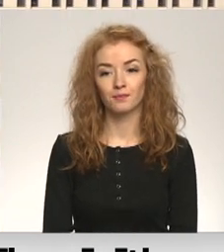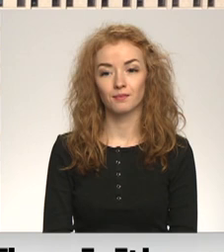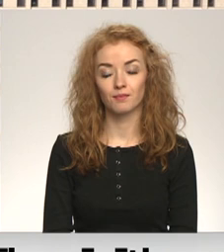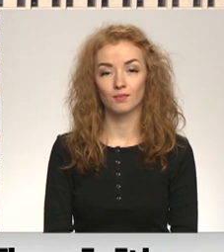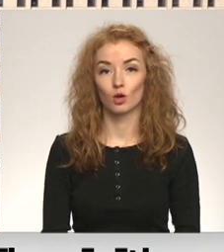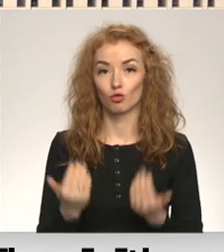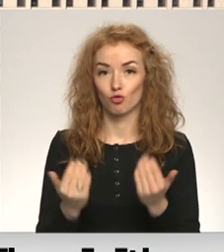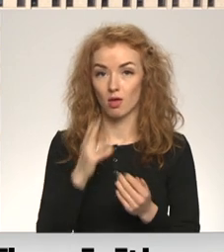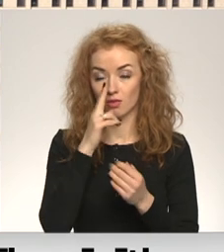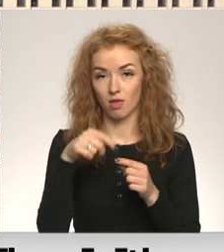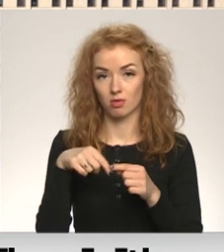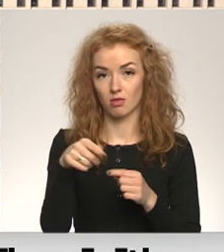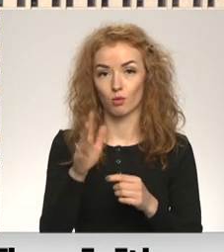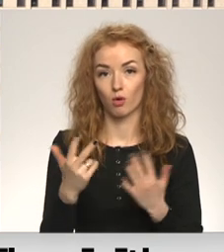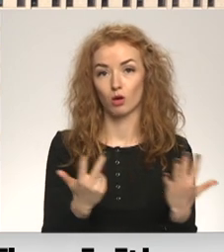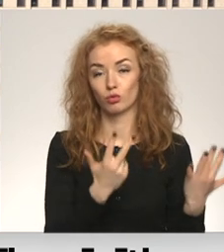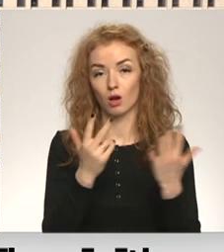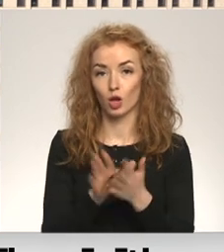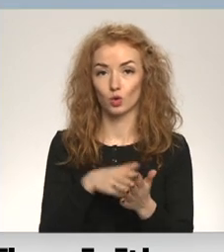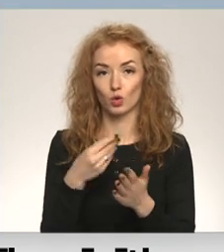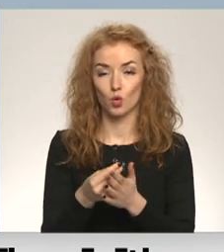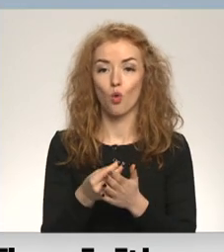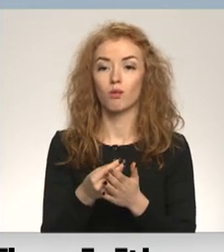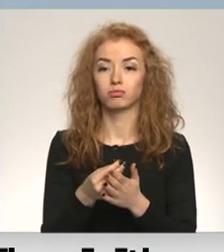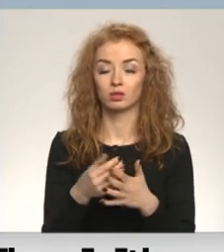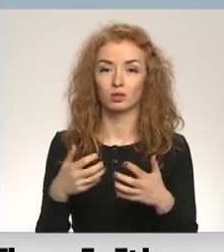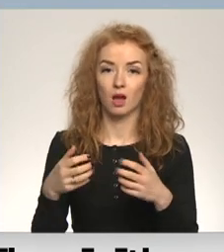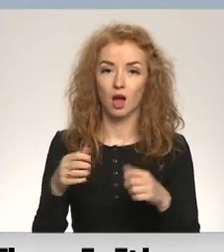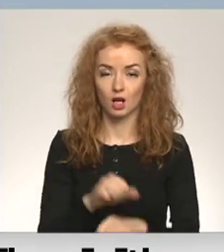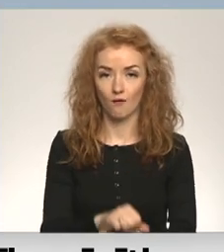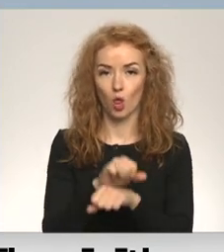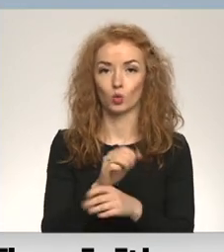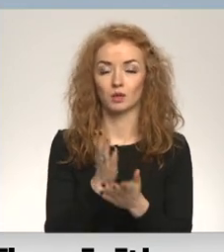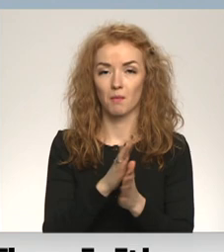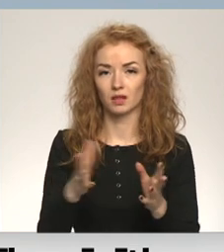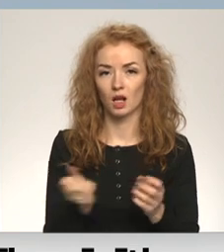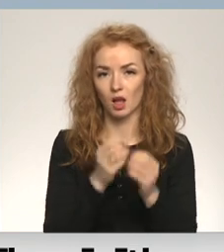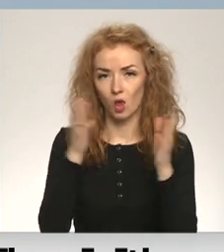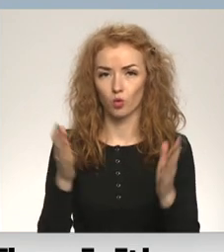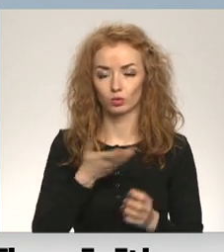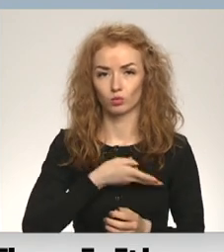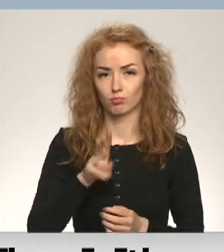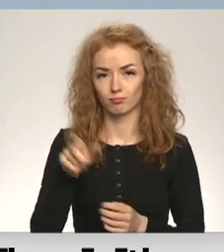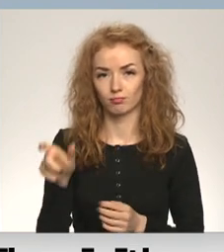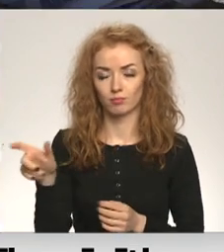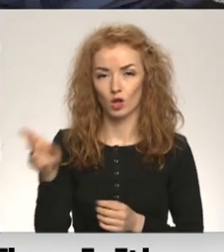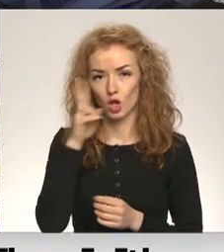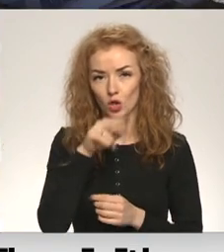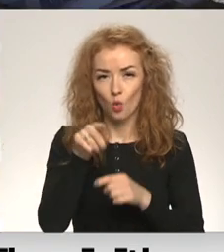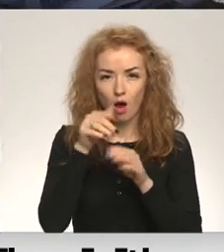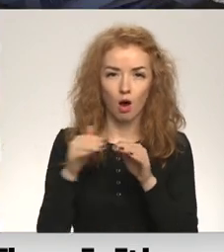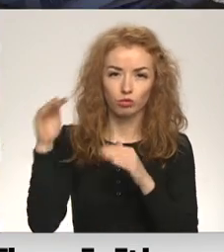Kijevā šonedēļ apritēs 8 gadi, kopš cieņas revolūcija noslēdzās ar 10 bojā gājušo no snaiperu lodēm